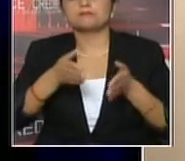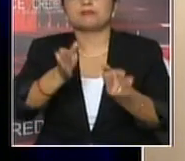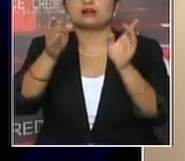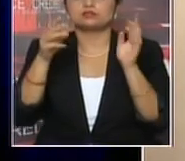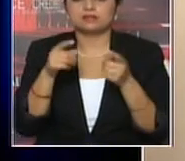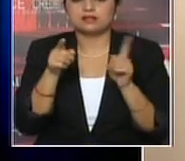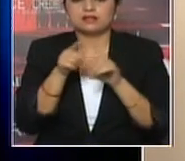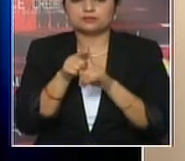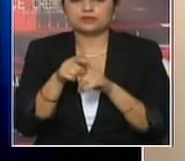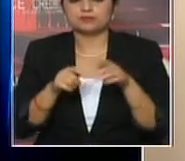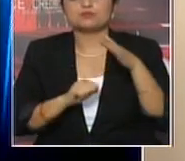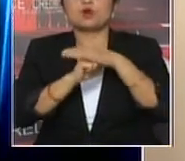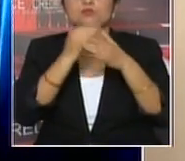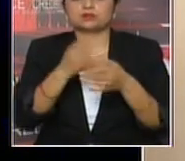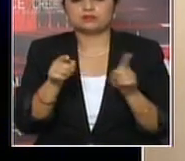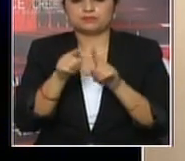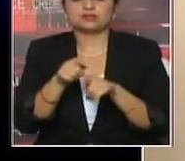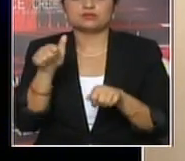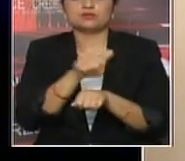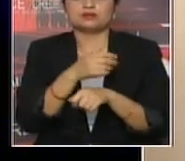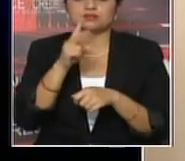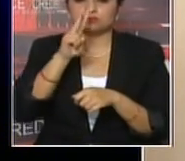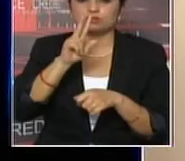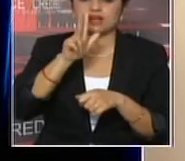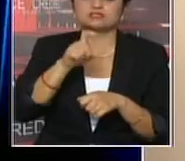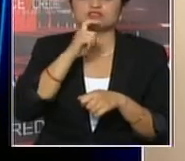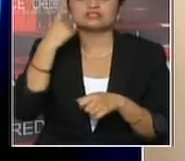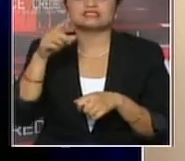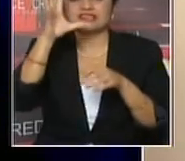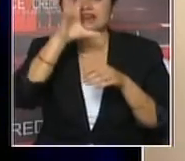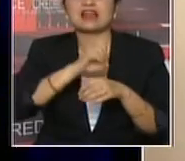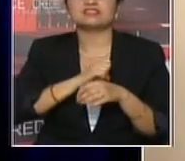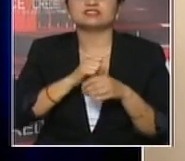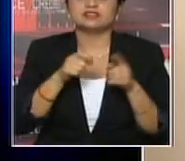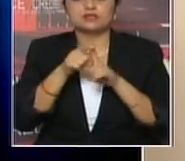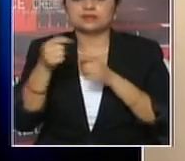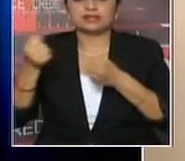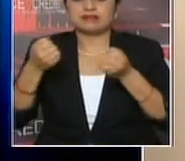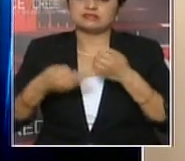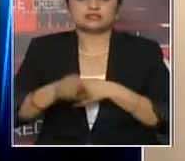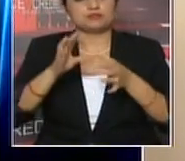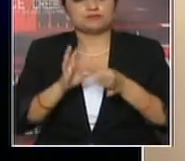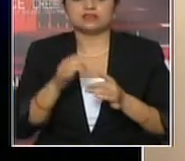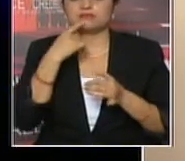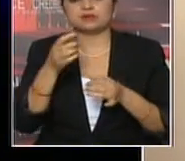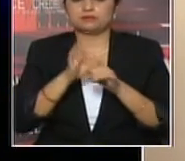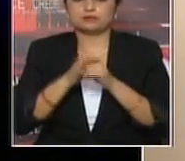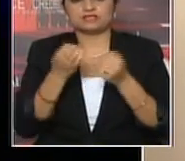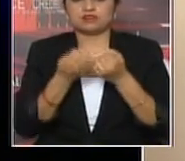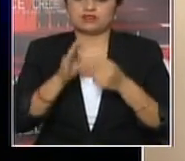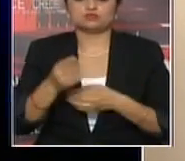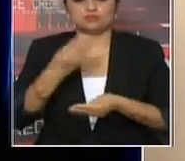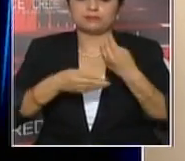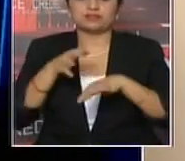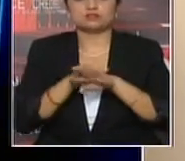चाहिँ त्यहाँको आयोजना प्रमुखले नि उहाँले मलाई 28 गतिदेखि नाइट गाडी छुट्ने गरी मैले बाटो व्यवस्थापन गरेको छु, तपाईँले व्यवसायसँग